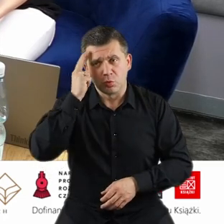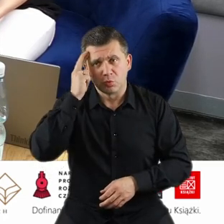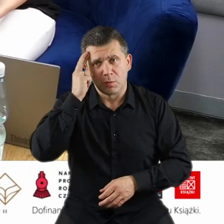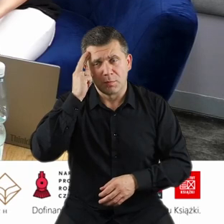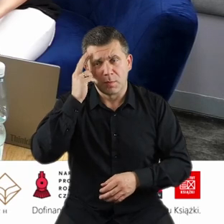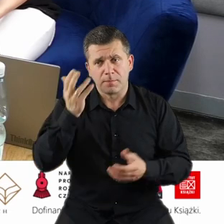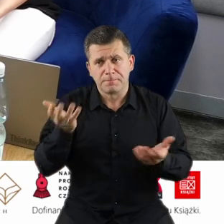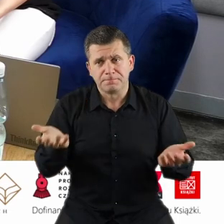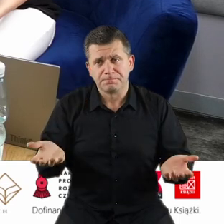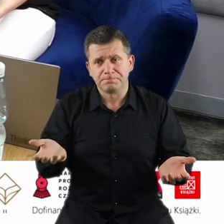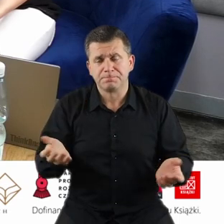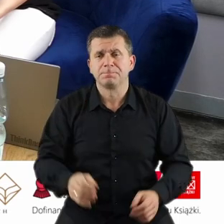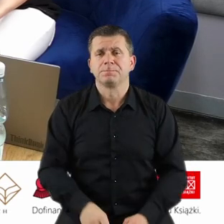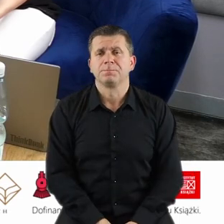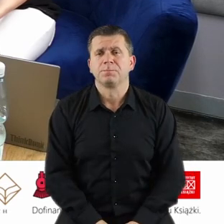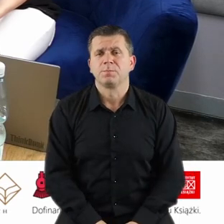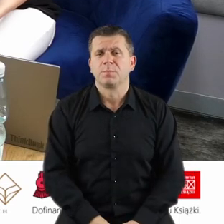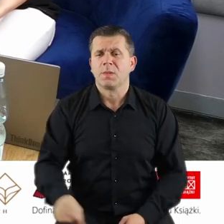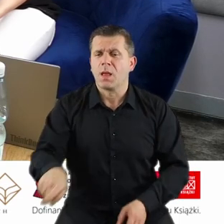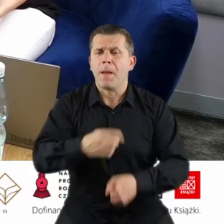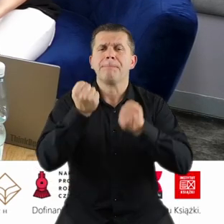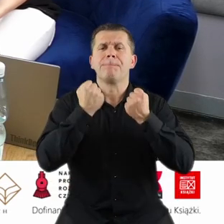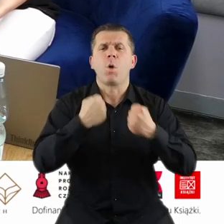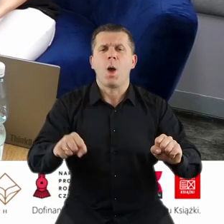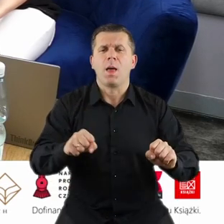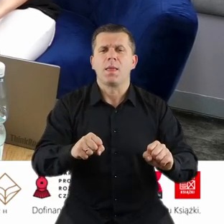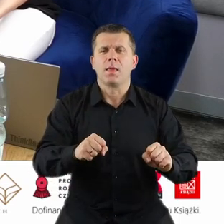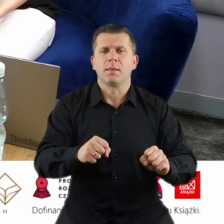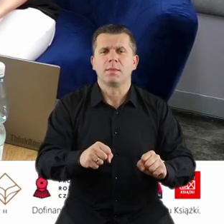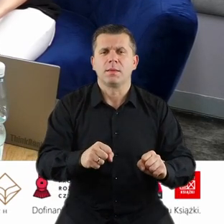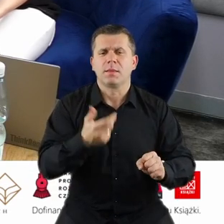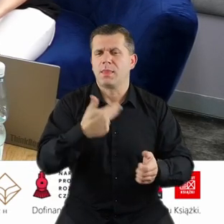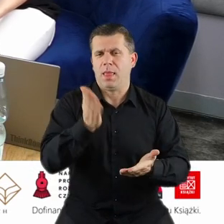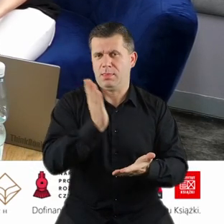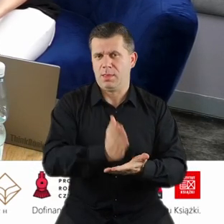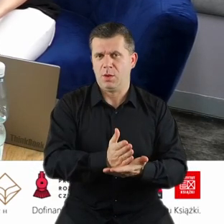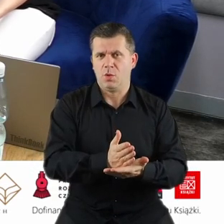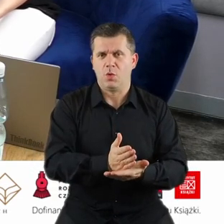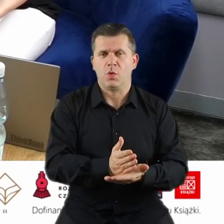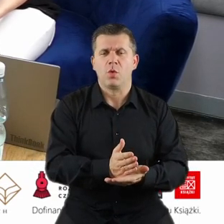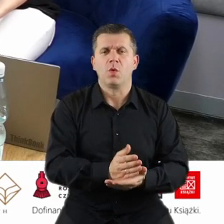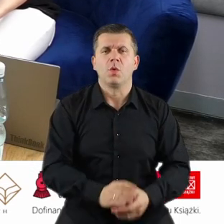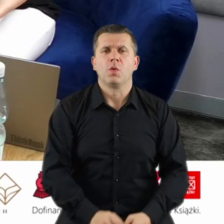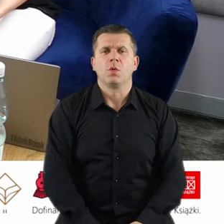że, no, że bohaterstwo nie polega tylko na tym, że